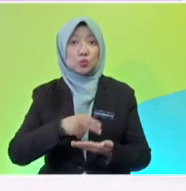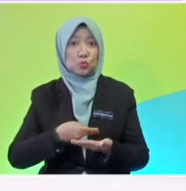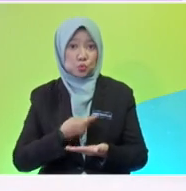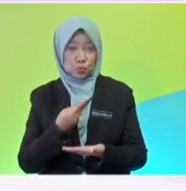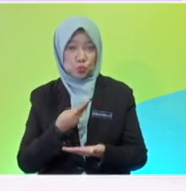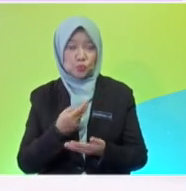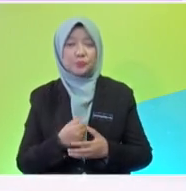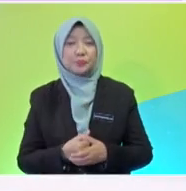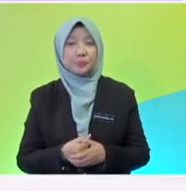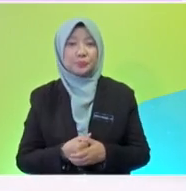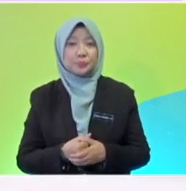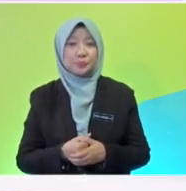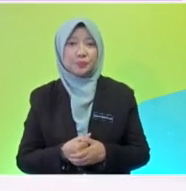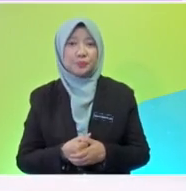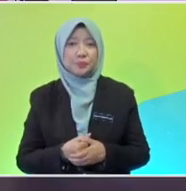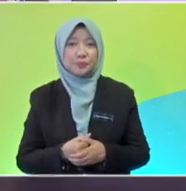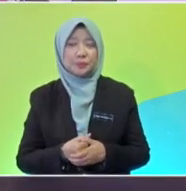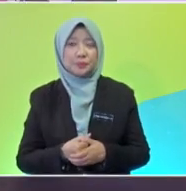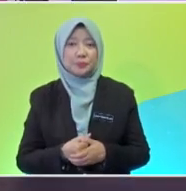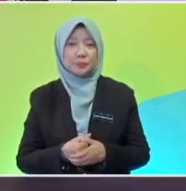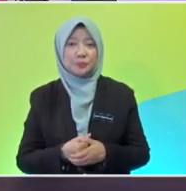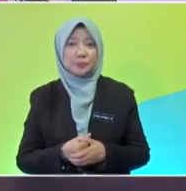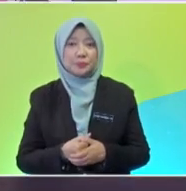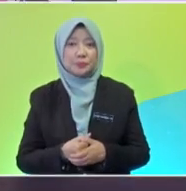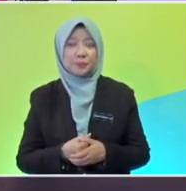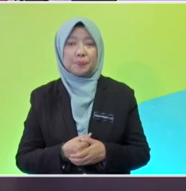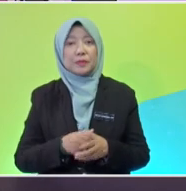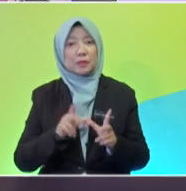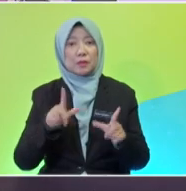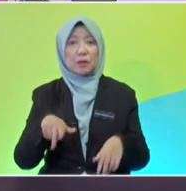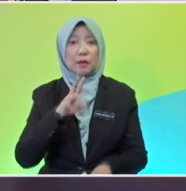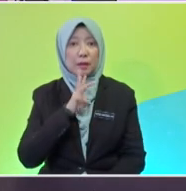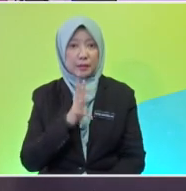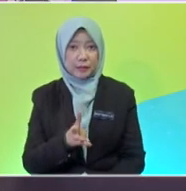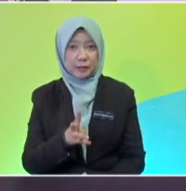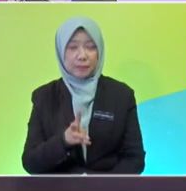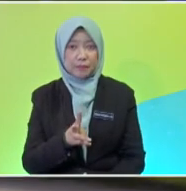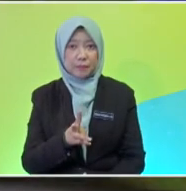ketuang semula air sedikit air kepingkan yang tadi ikan yang sama kemudian